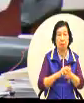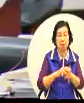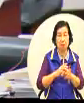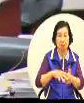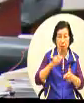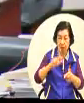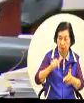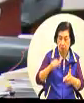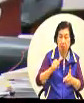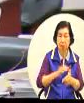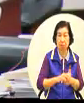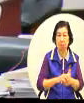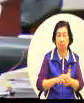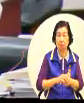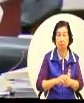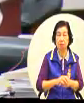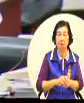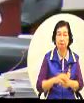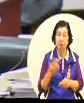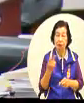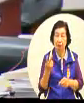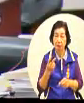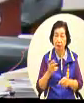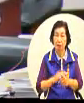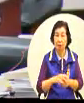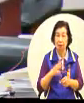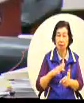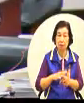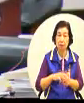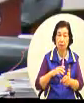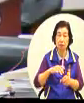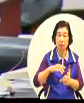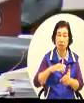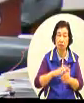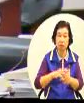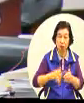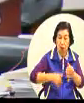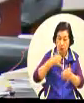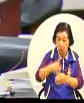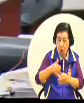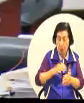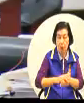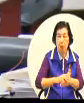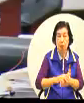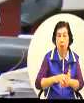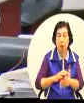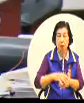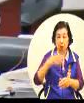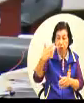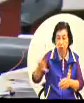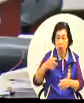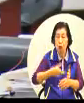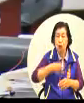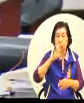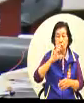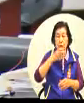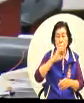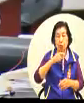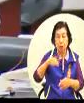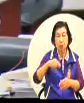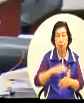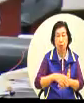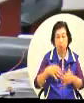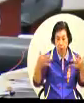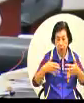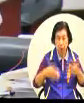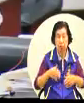禄水的这个用水的一个新思维的看法，我们把陈